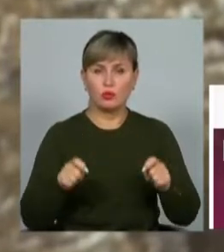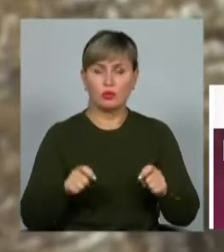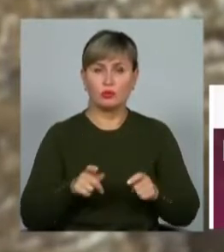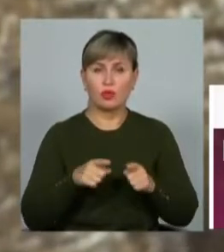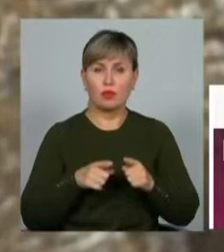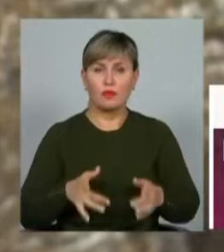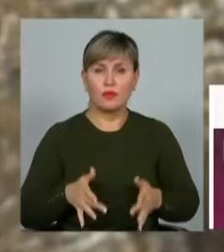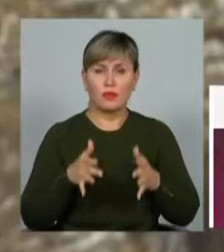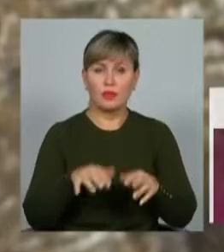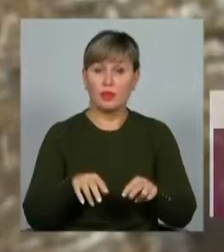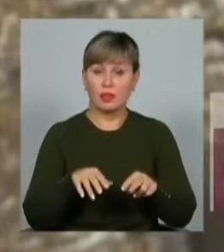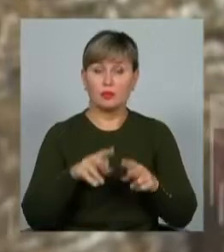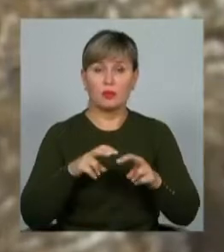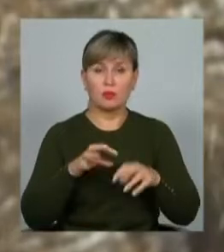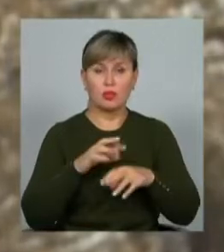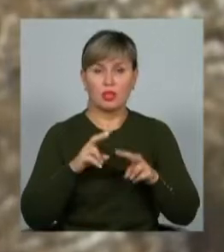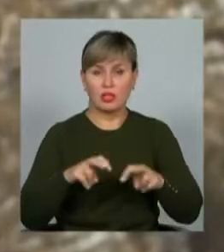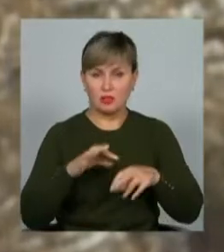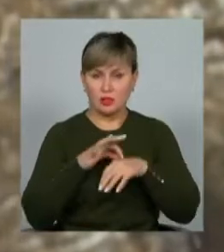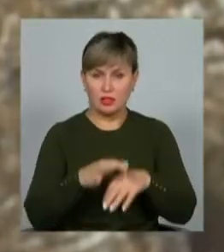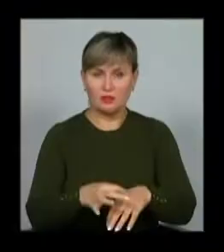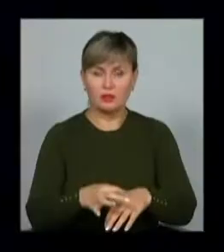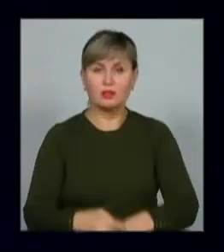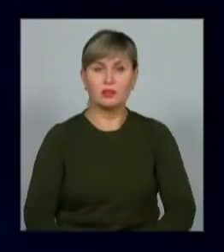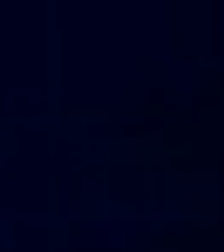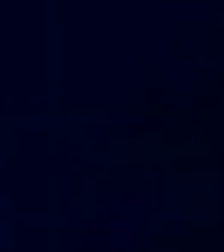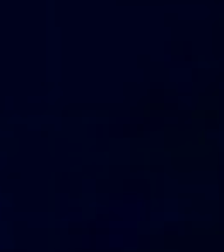дело, проводится расследование.